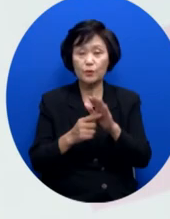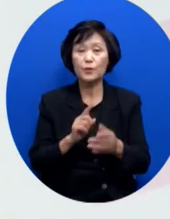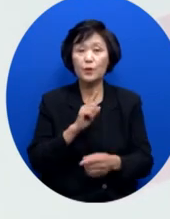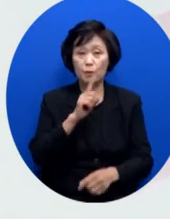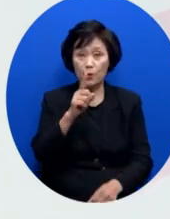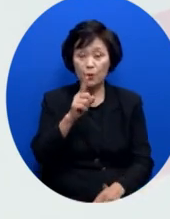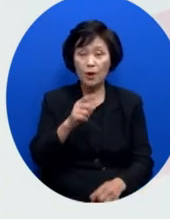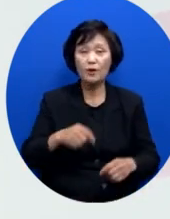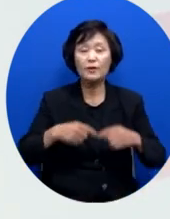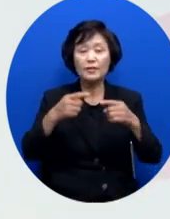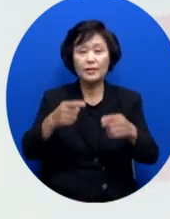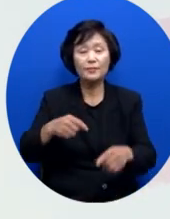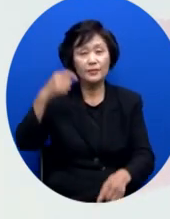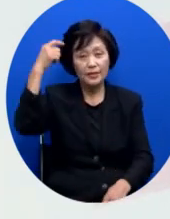소감을 발표했습니다